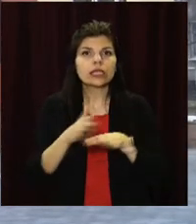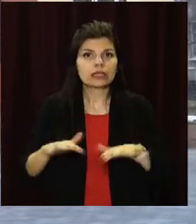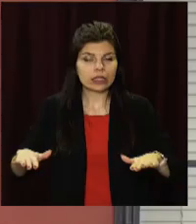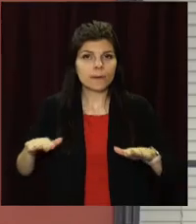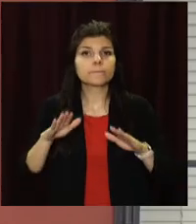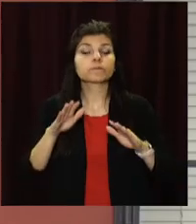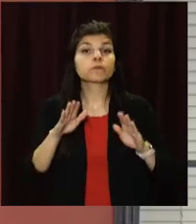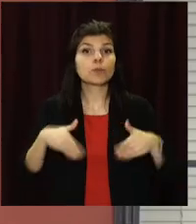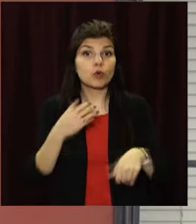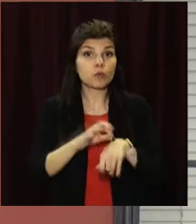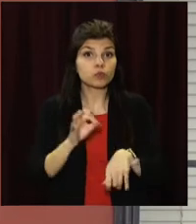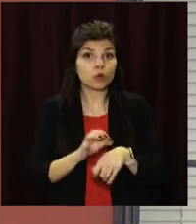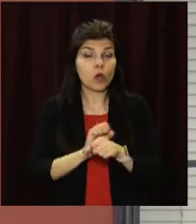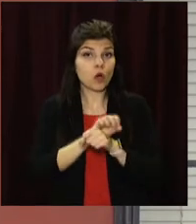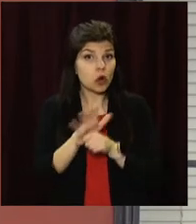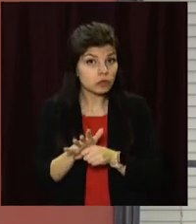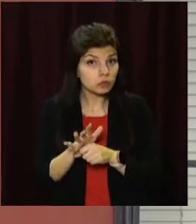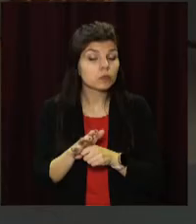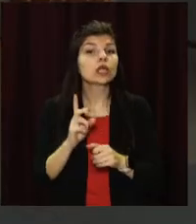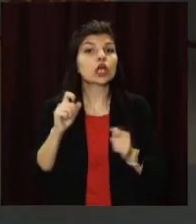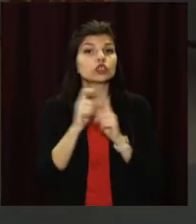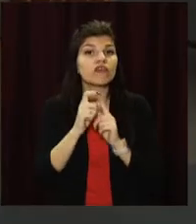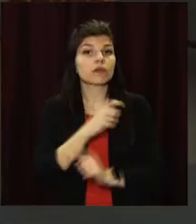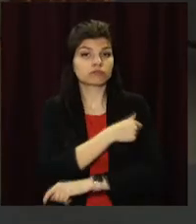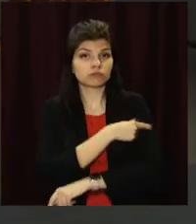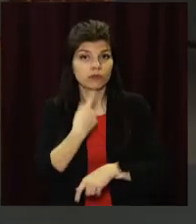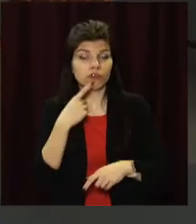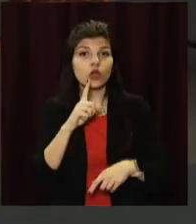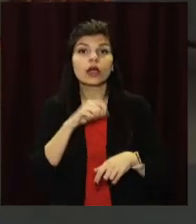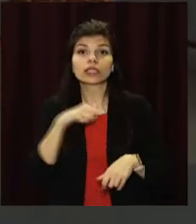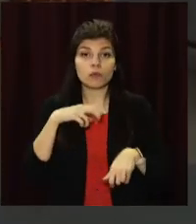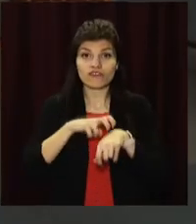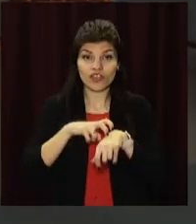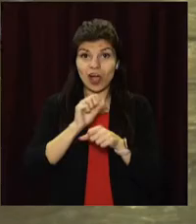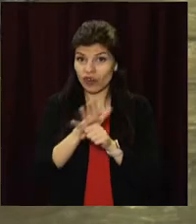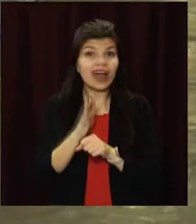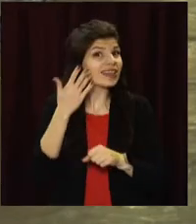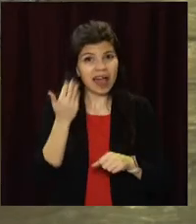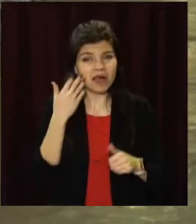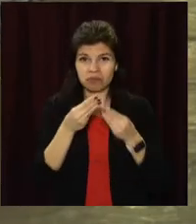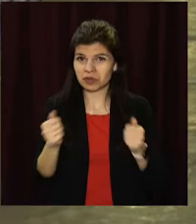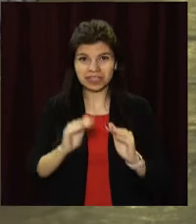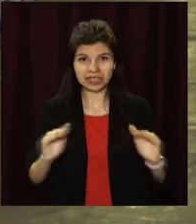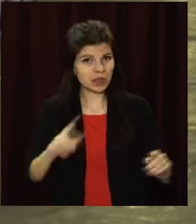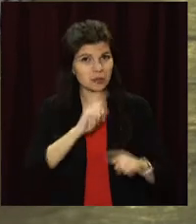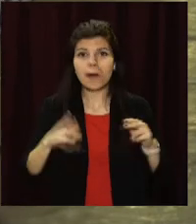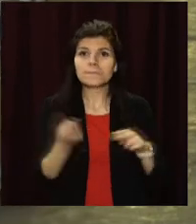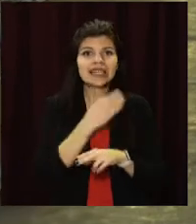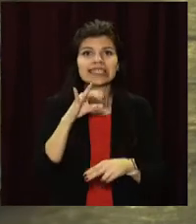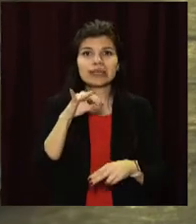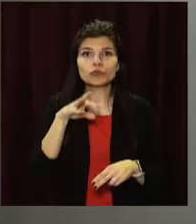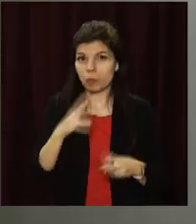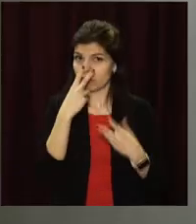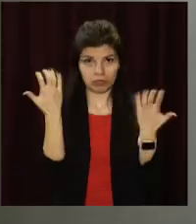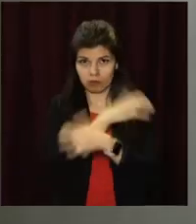після перенесення коронавірусу. За словами медиків, саму хворобу малюки переносять легко і подекуди безсимптомно, адже